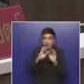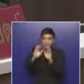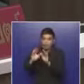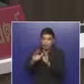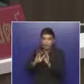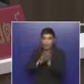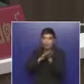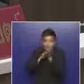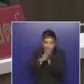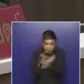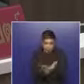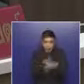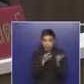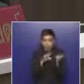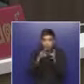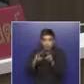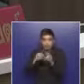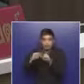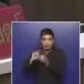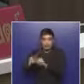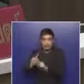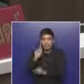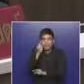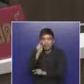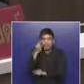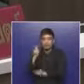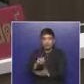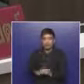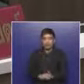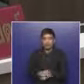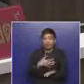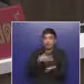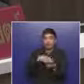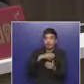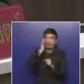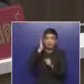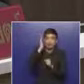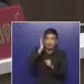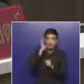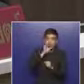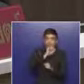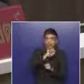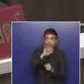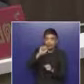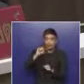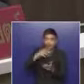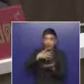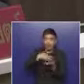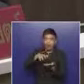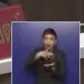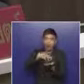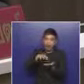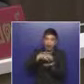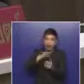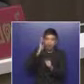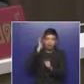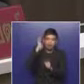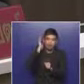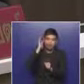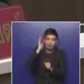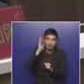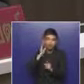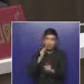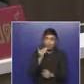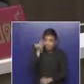ำหรับองค์กรของท่านผมได้อภิปรายเข้าข้างสสส.ไว้ในคราวที่สต